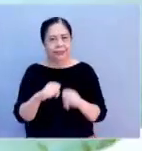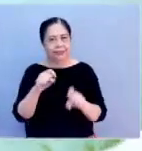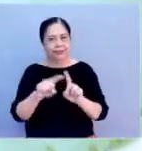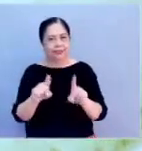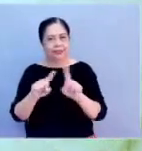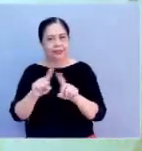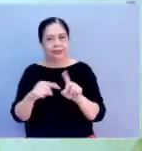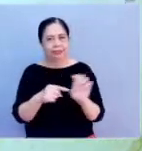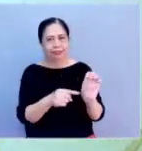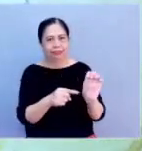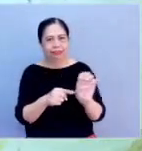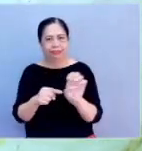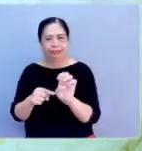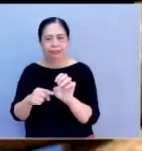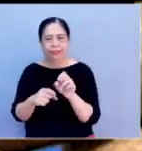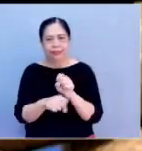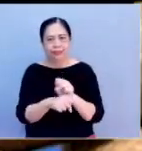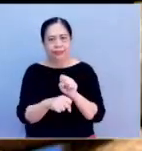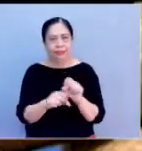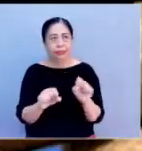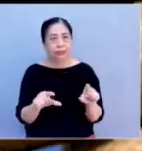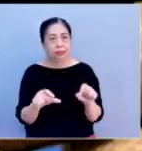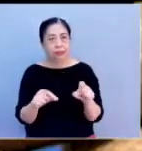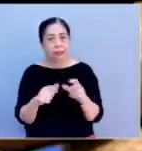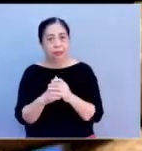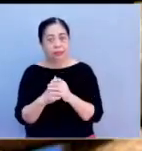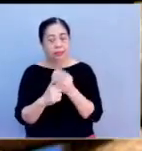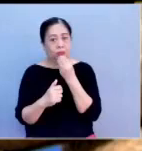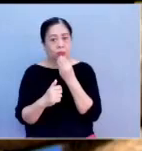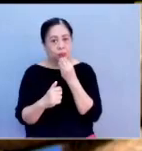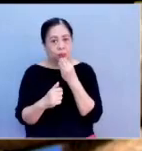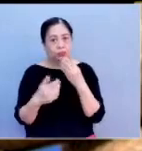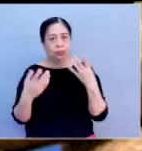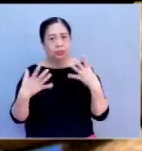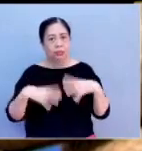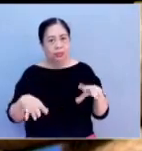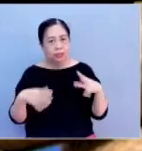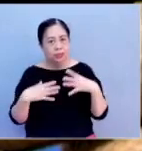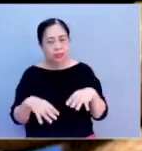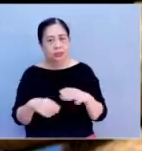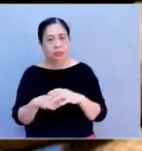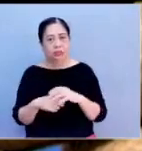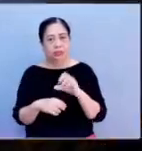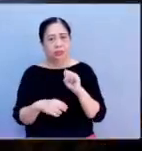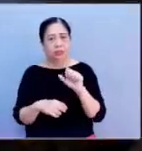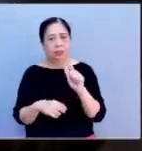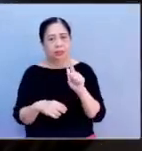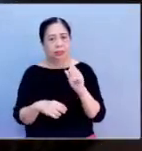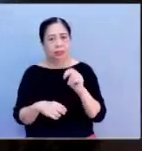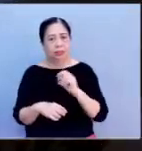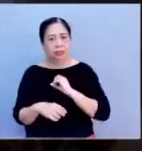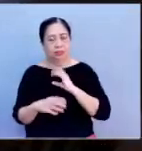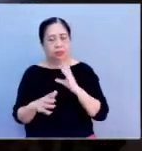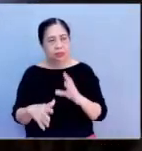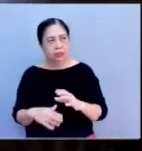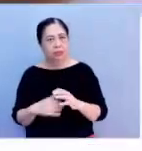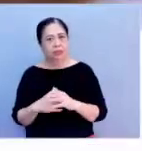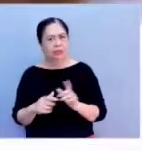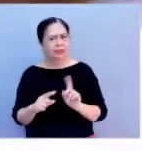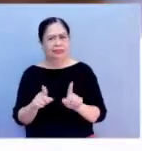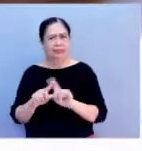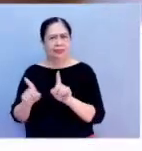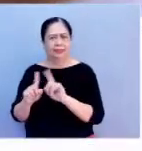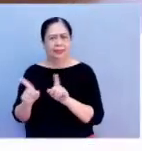ang kanyang pinasok. Nagtinda po ng pagkain, ng damit, naging salon owner, naging... Ang dami ko pong